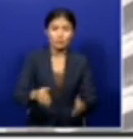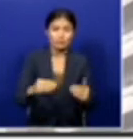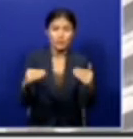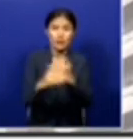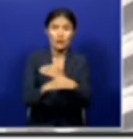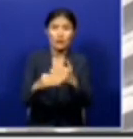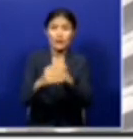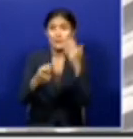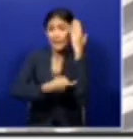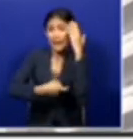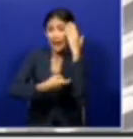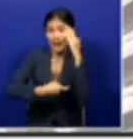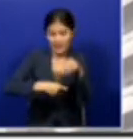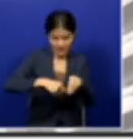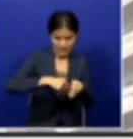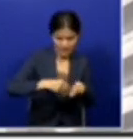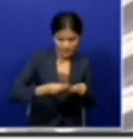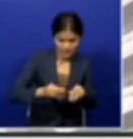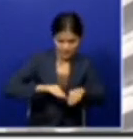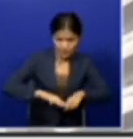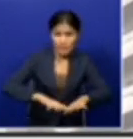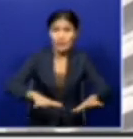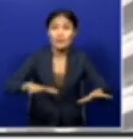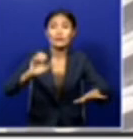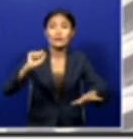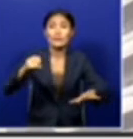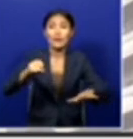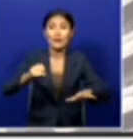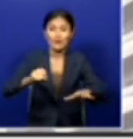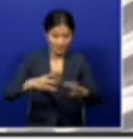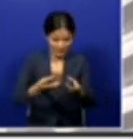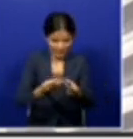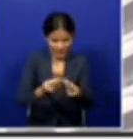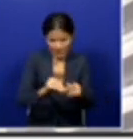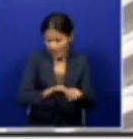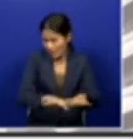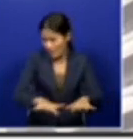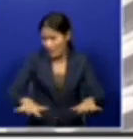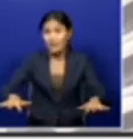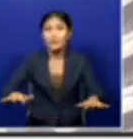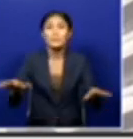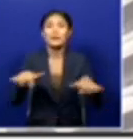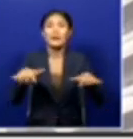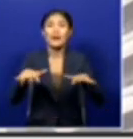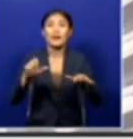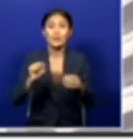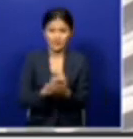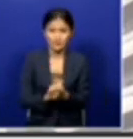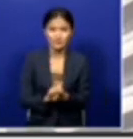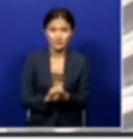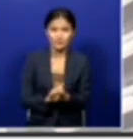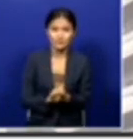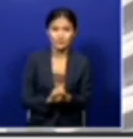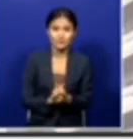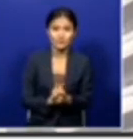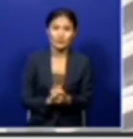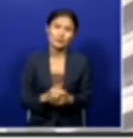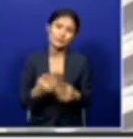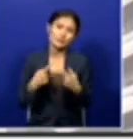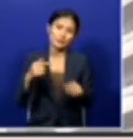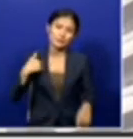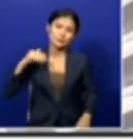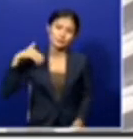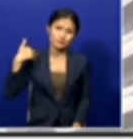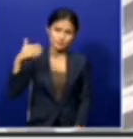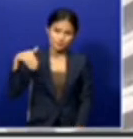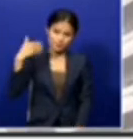าเรียกว่าแอดฟันติกคอนกรีตลาดยางบ้านเราเนี่ยชาวบ้านเขาเรียกลาดยางจู่ๆนะครับยาง